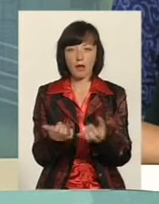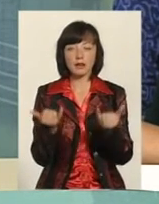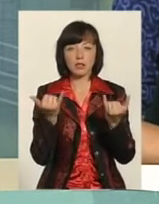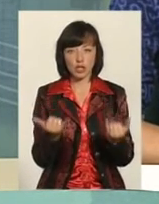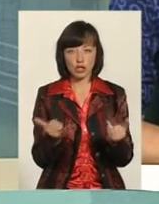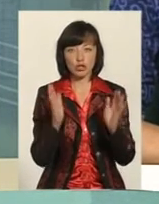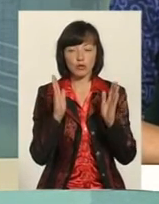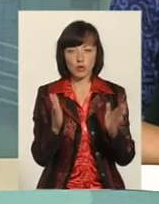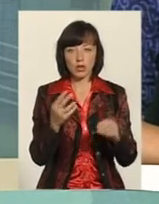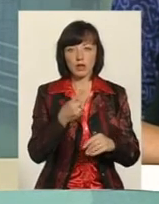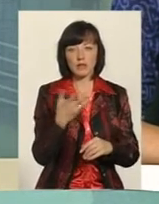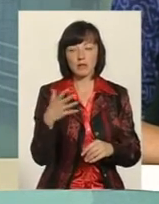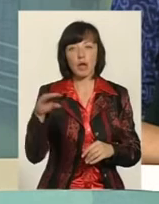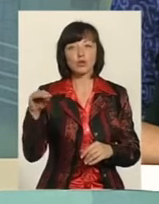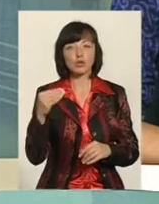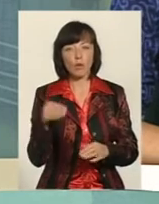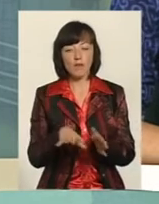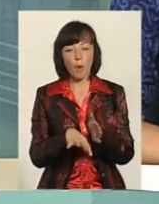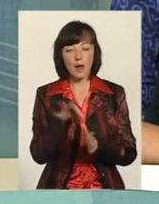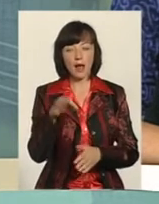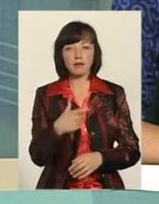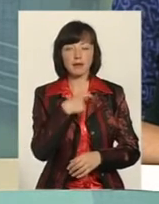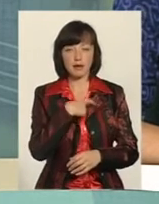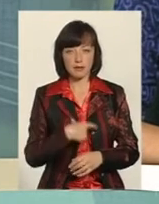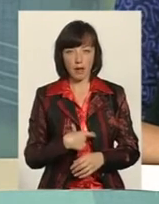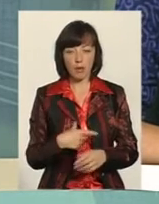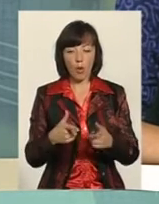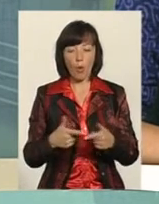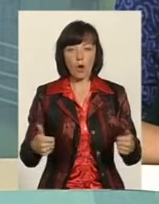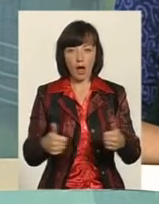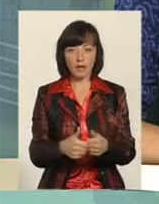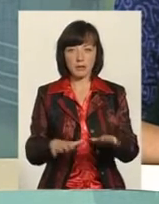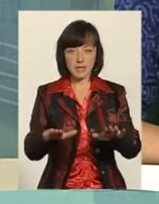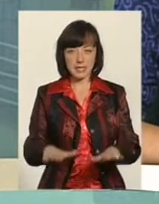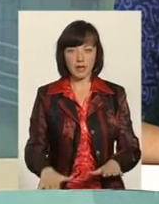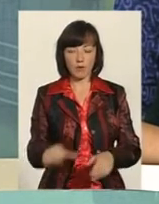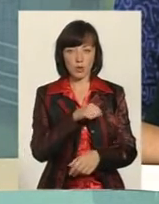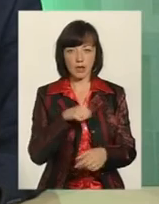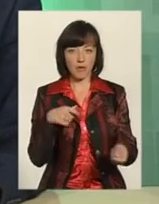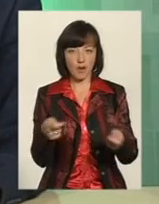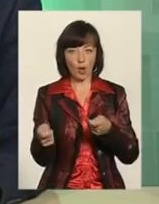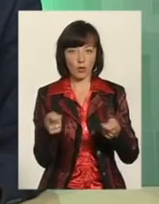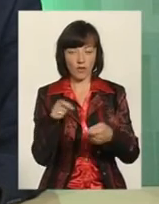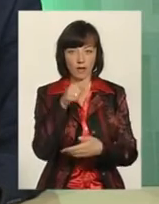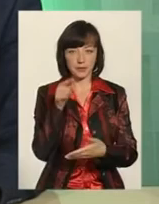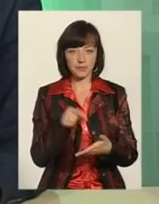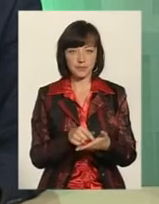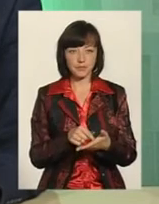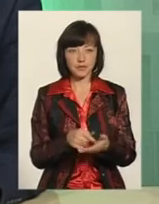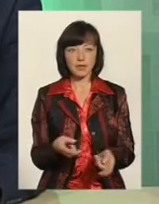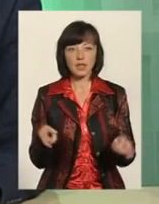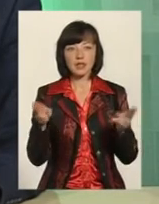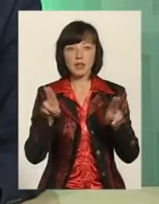нинішніх будуть 25 жовтня обирати для себе органи місцевого самоврядування? Значить, залишилося у